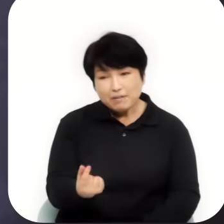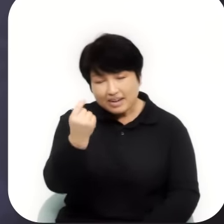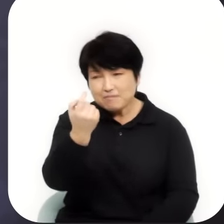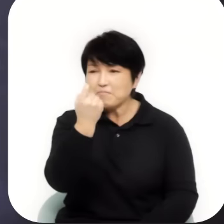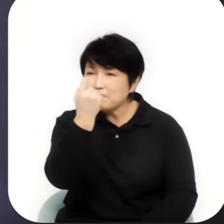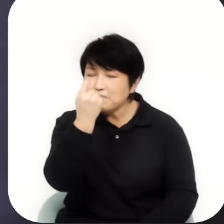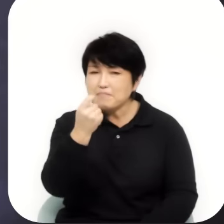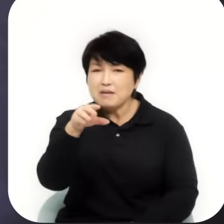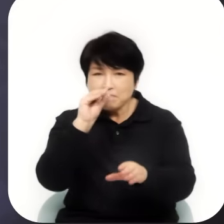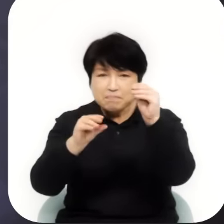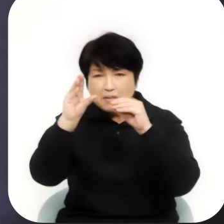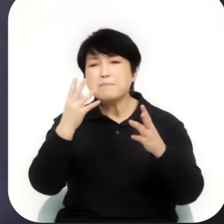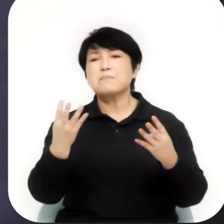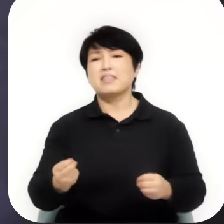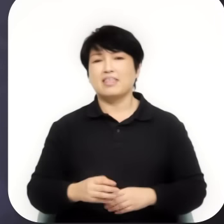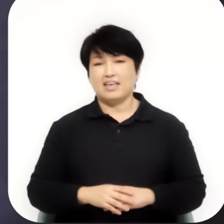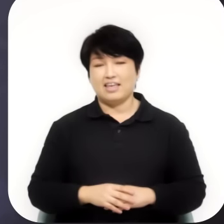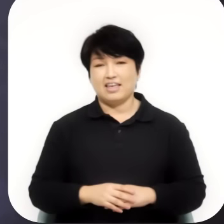교육을 받았다.